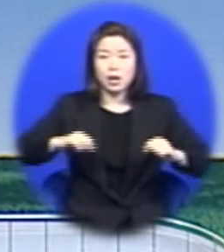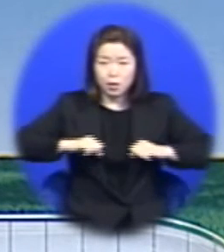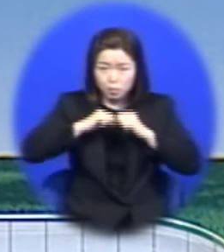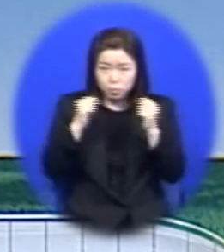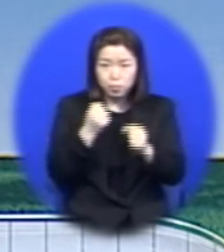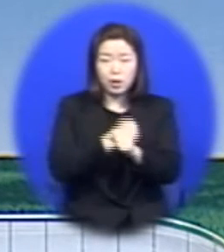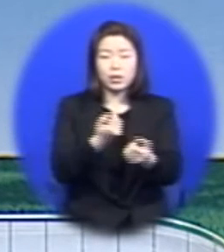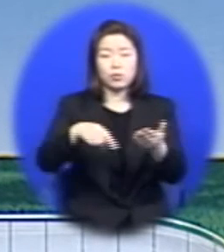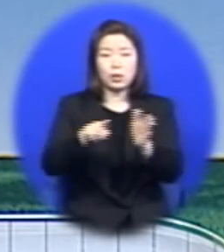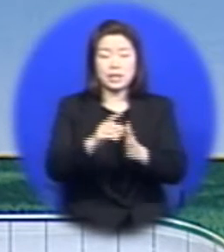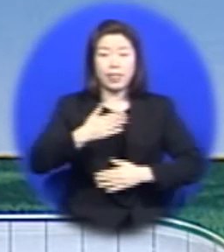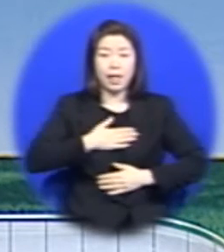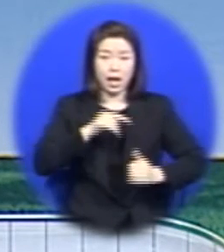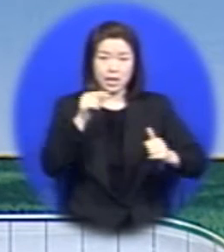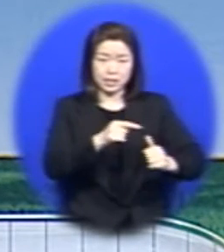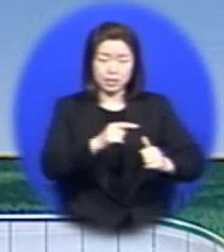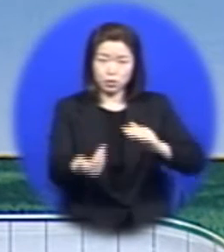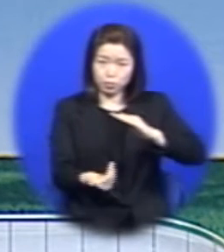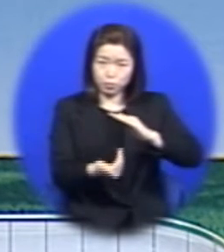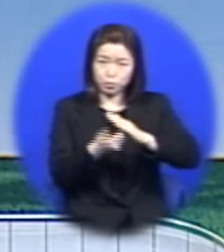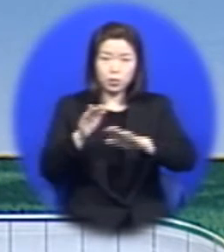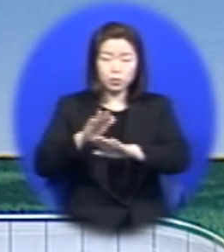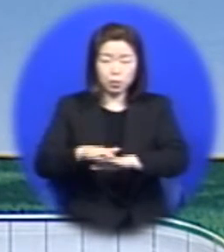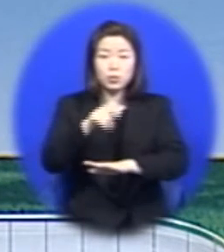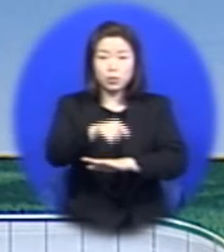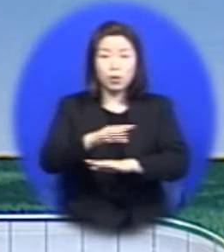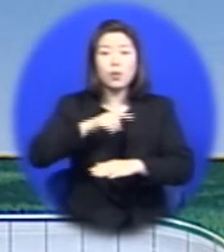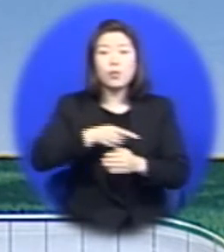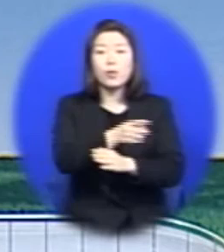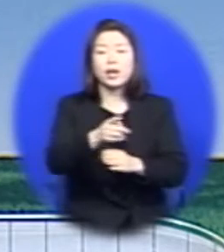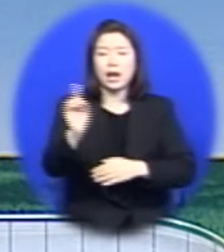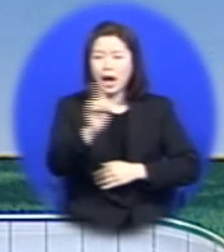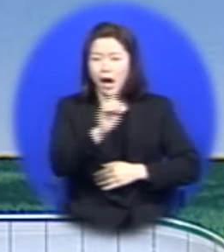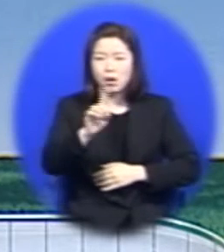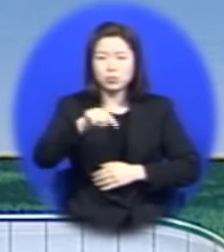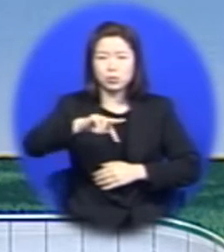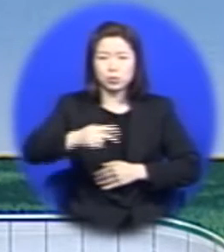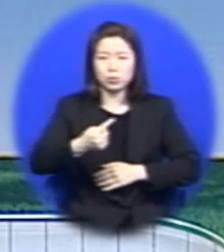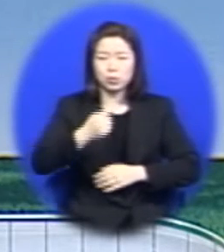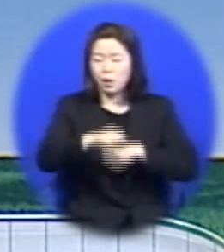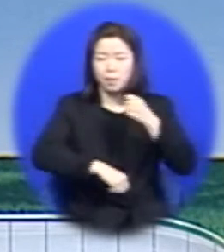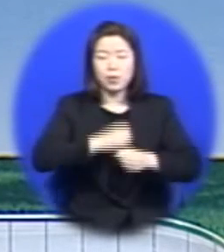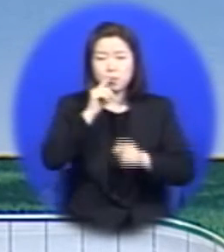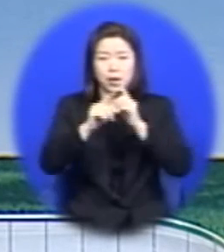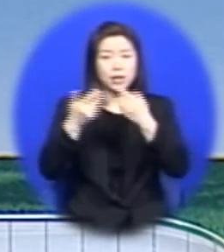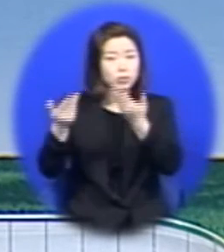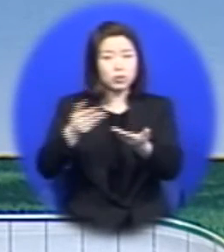하시려고 나를 시켜서 이루어 놓으신 것 밖에는 아무것도 감히 말하지